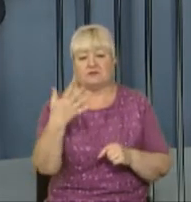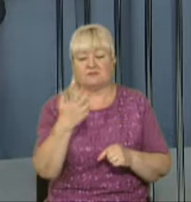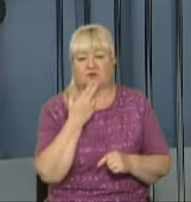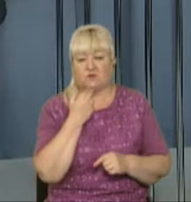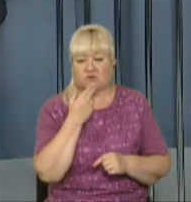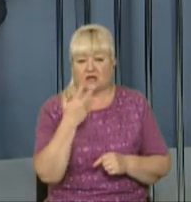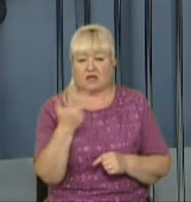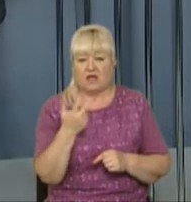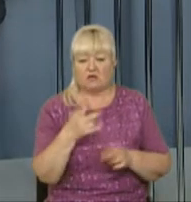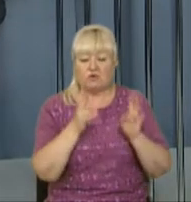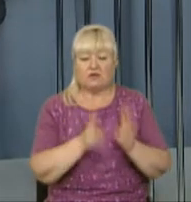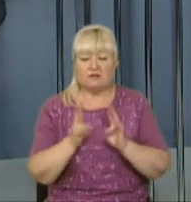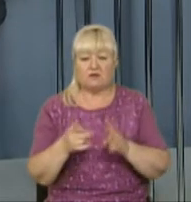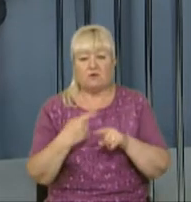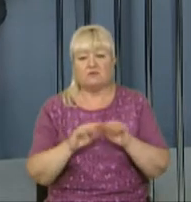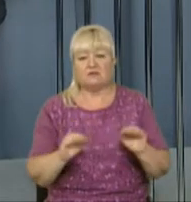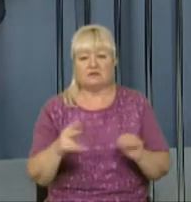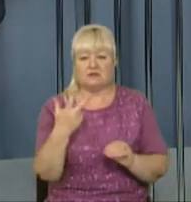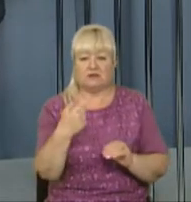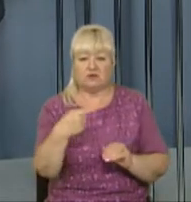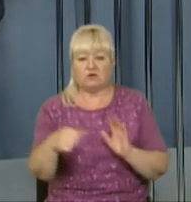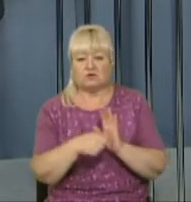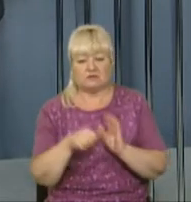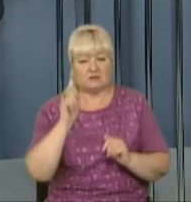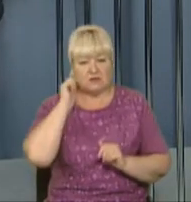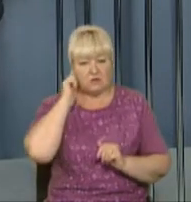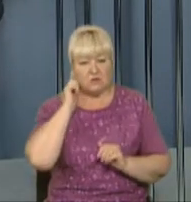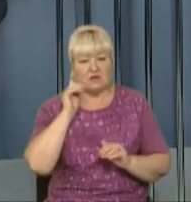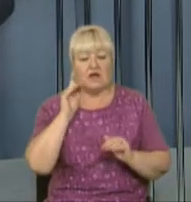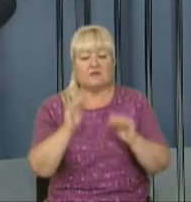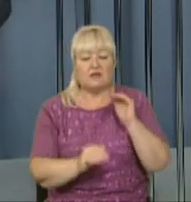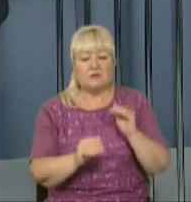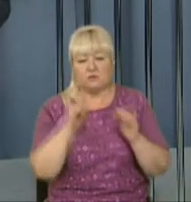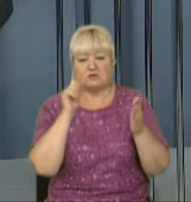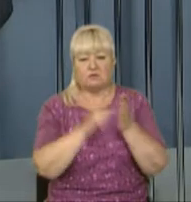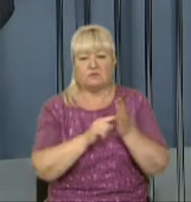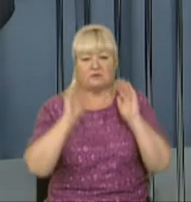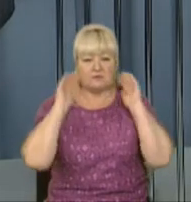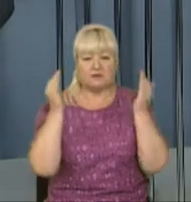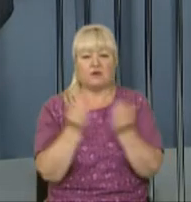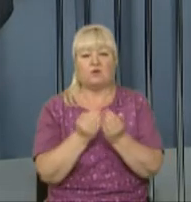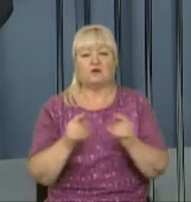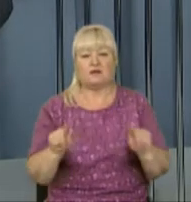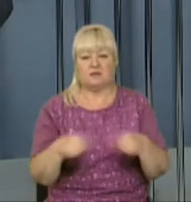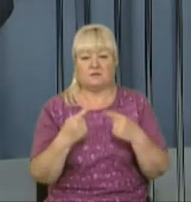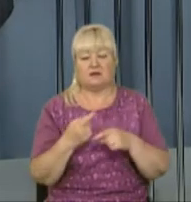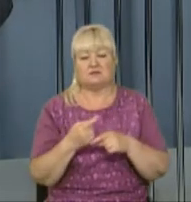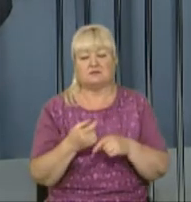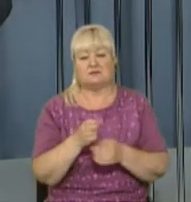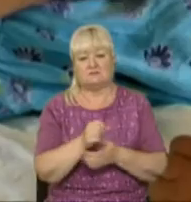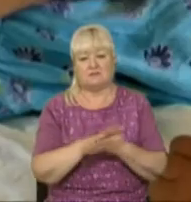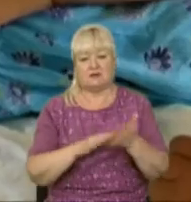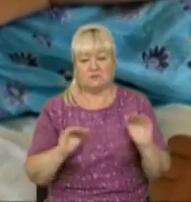червня. Троє з травмованих – це діти від 3 до 6 років. Наймолодші опинились у реанімації. Більше – далі у